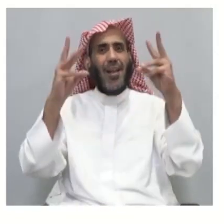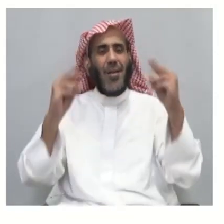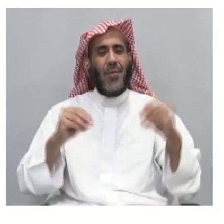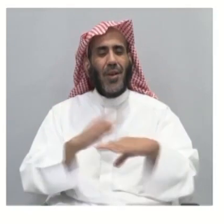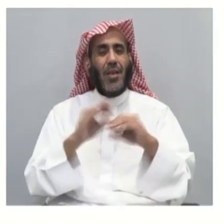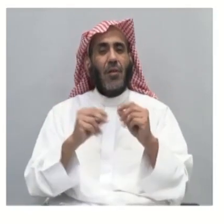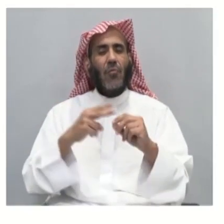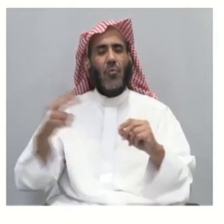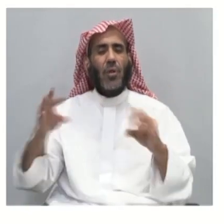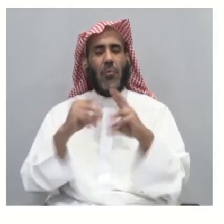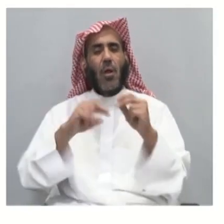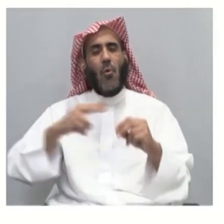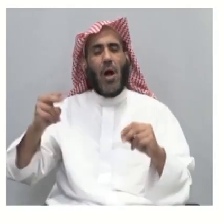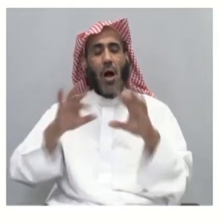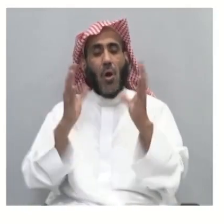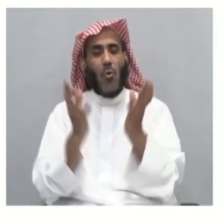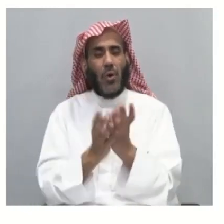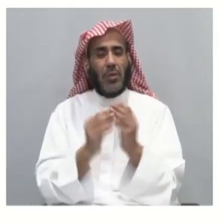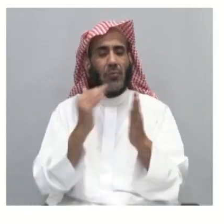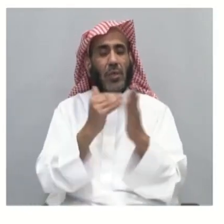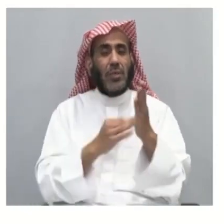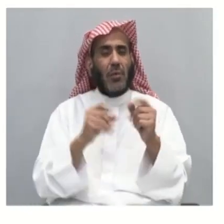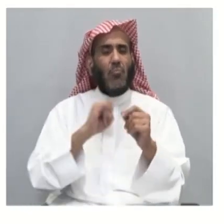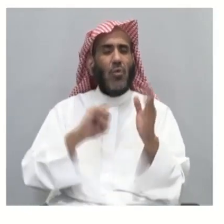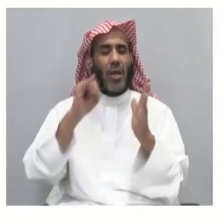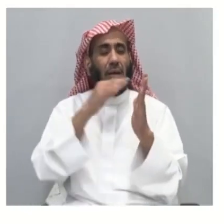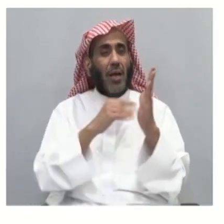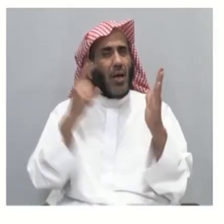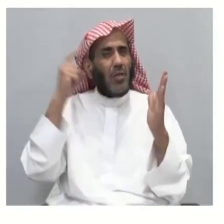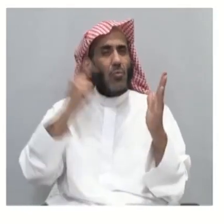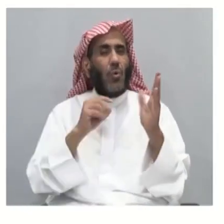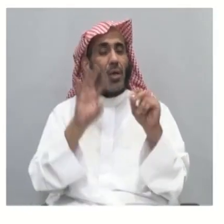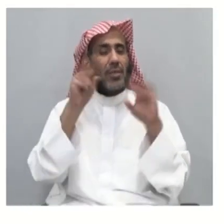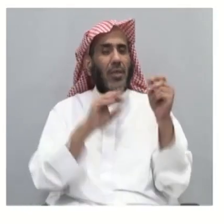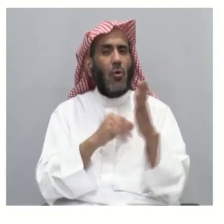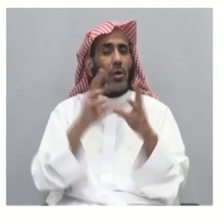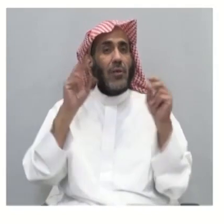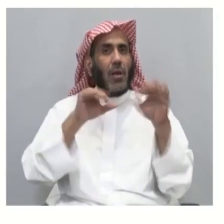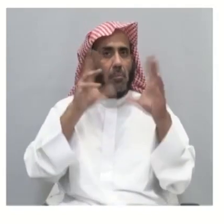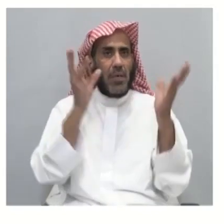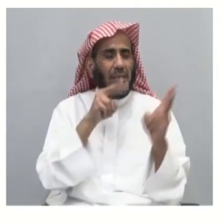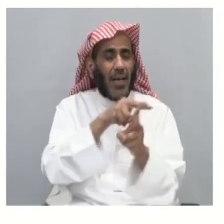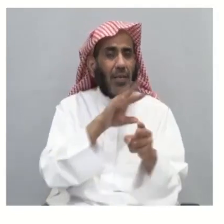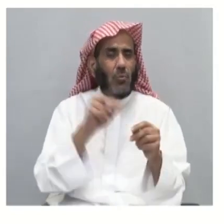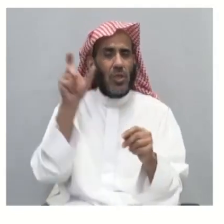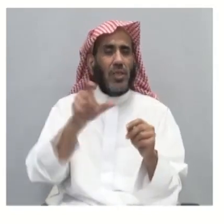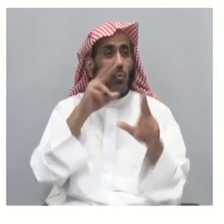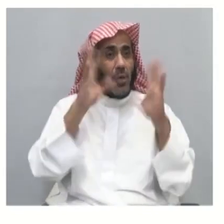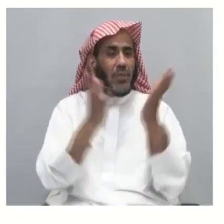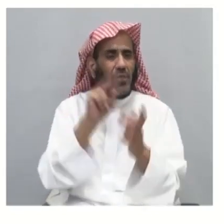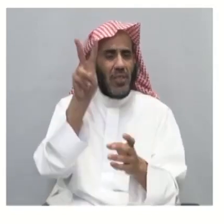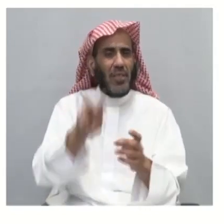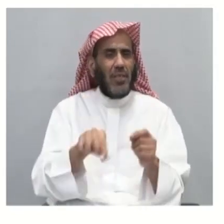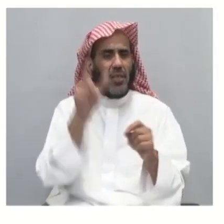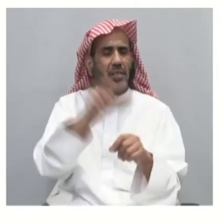الادبيه اشار هنا الى انواع الوصف وعناصر المذكرات وعناصر القصه في انواع الوصف وصف المشاهد وصف الشخصيات وكذلك